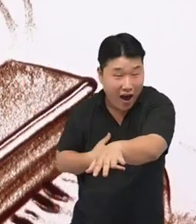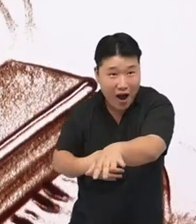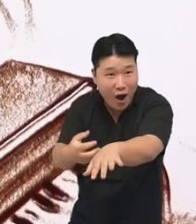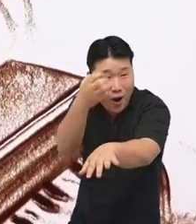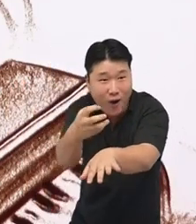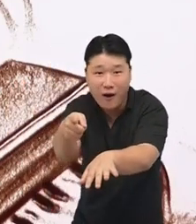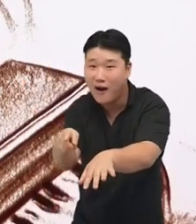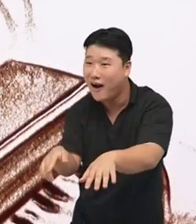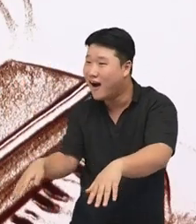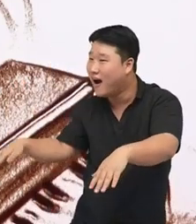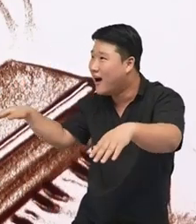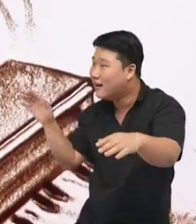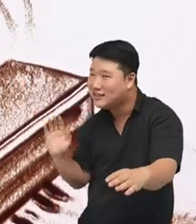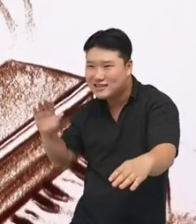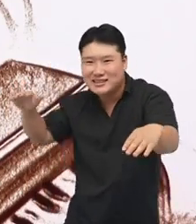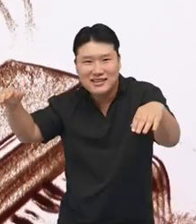연주하네?